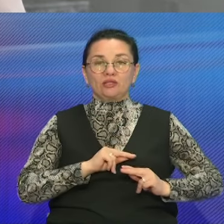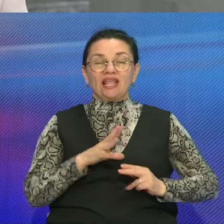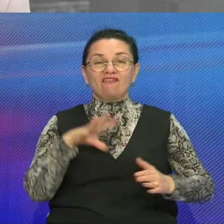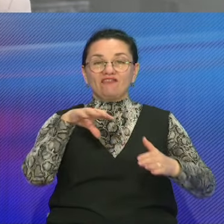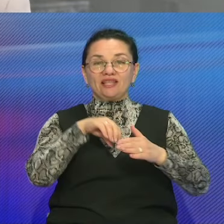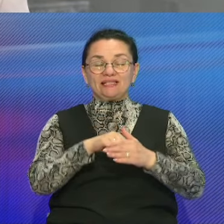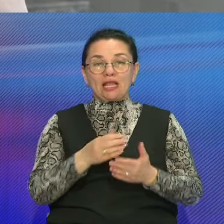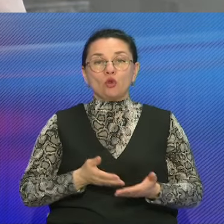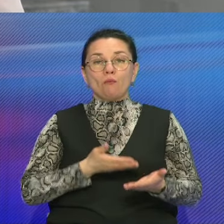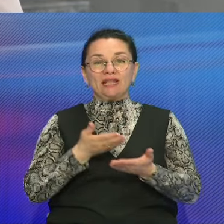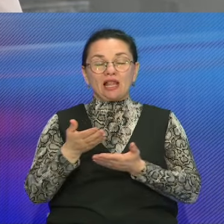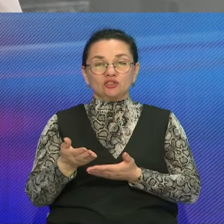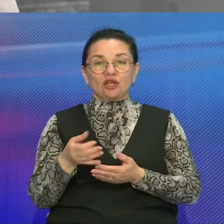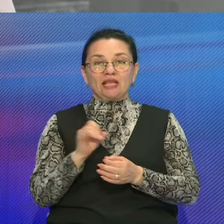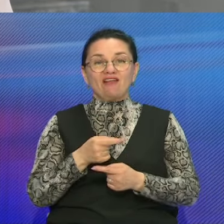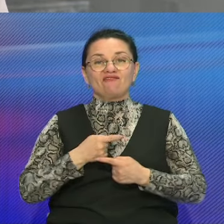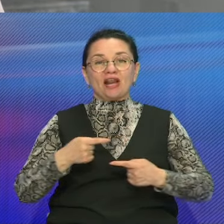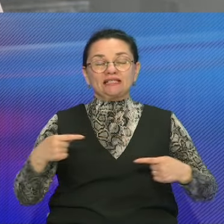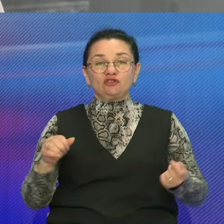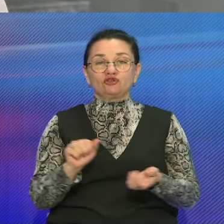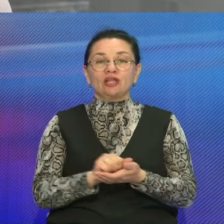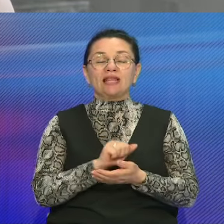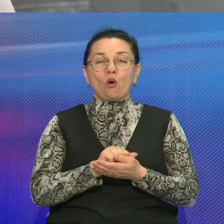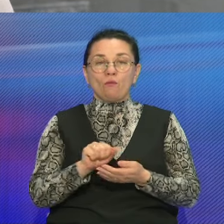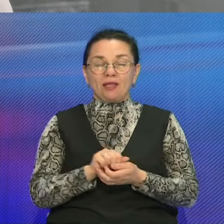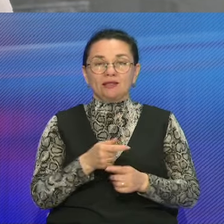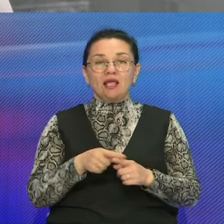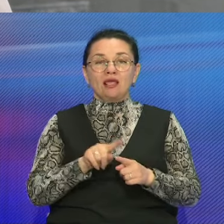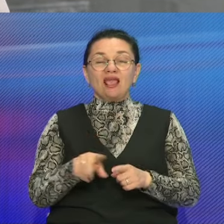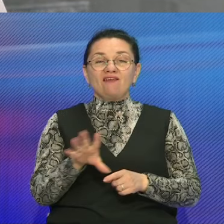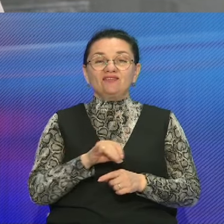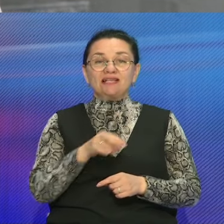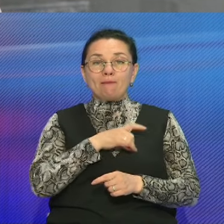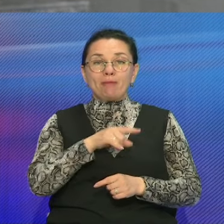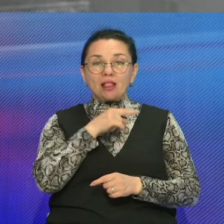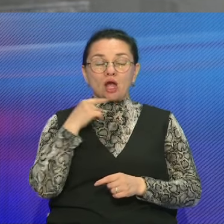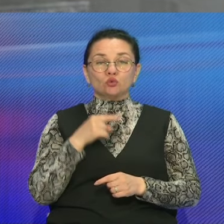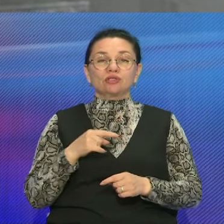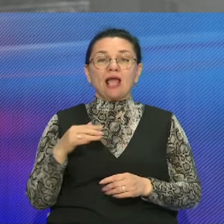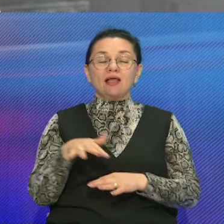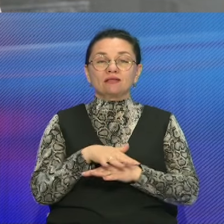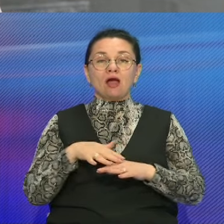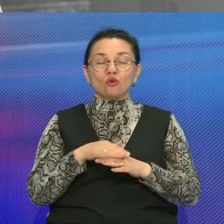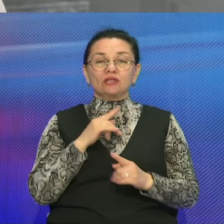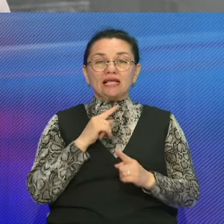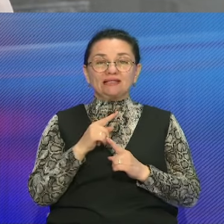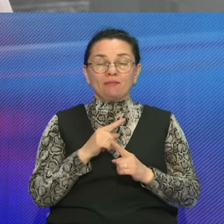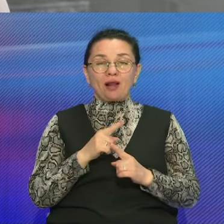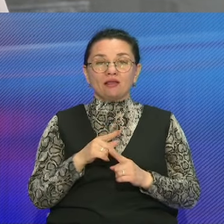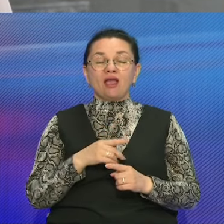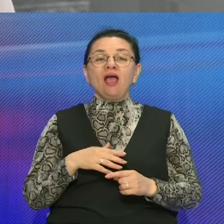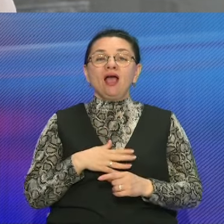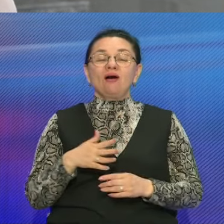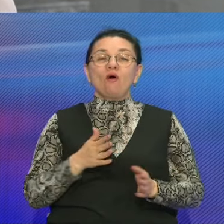внесению предложений в различные документы. Но Всебелорусское народное собрание определяет стратегическое развитие нашей